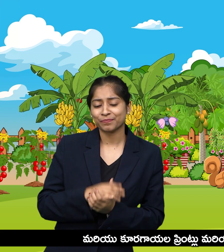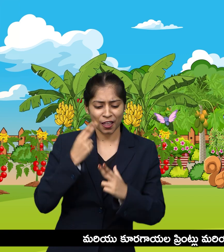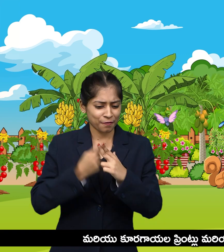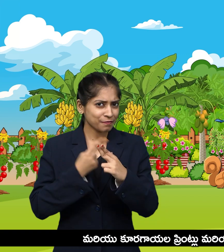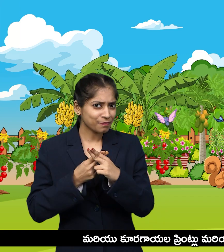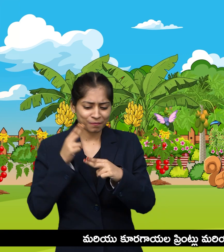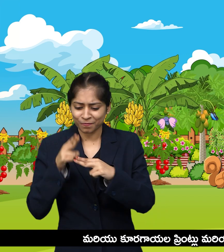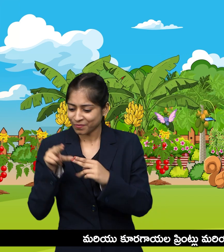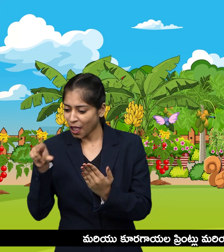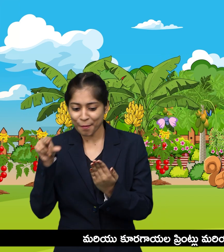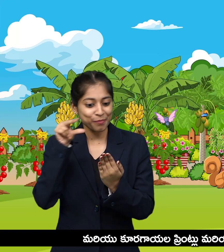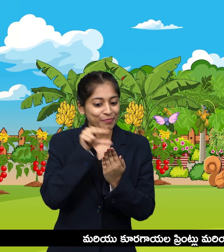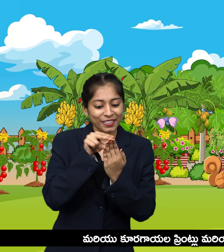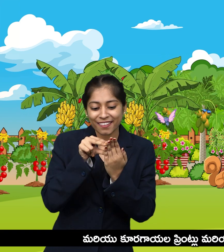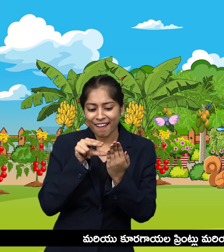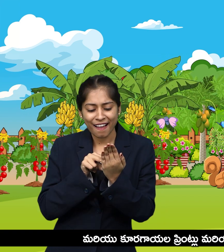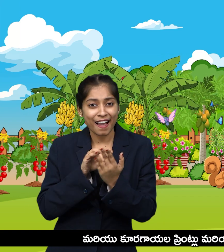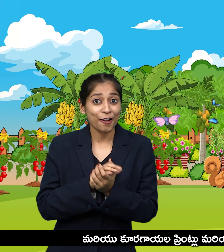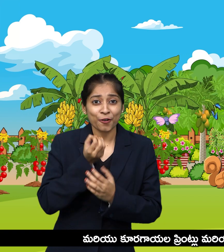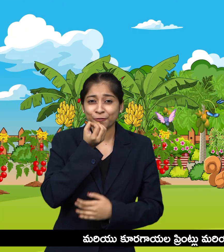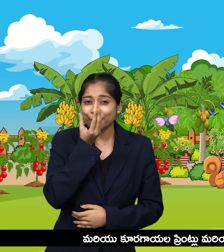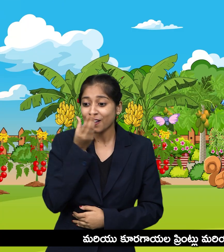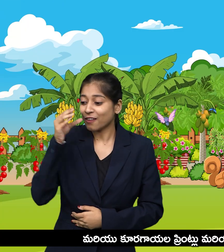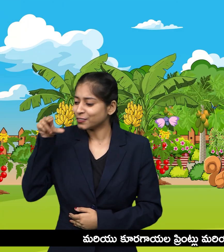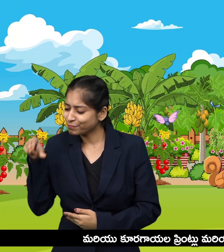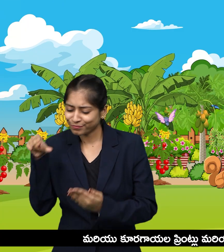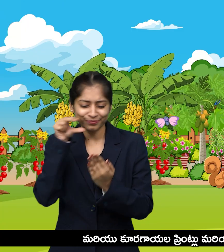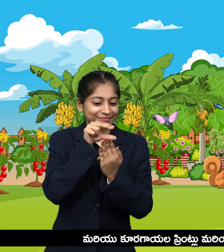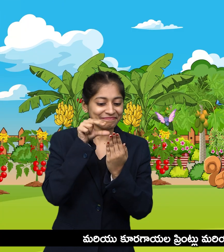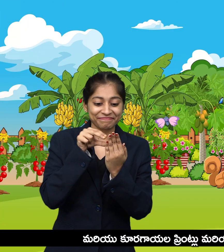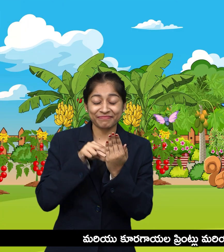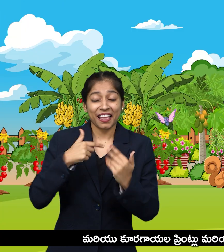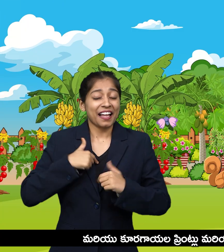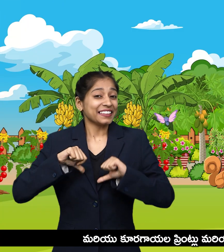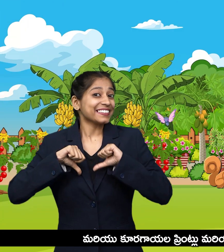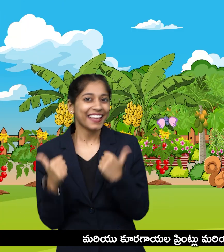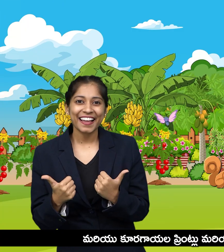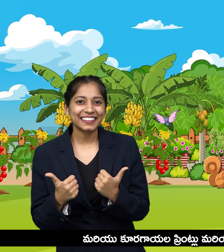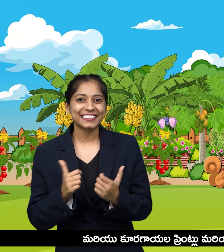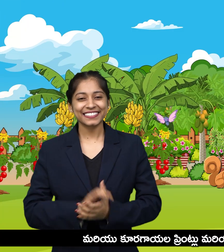మరియు కూరగాయల ప్రింట్లు మరియు పూల డిజైన్లను కూడా తయారు చేయగలను.